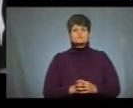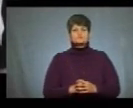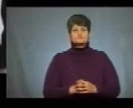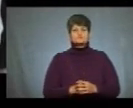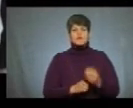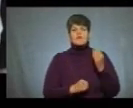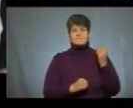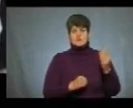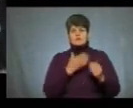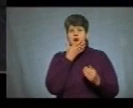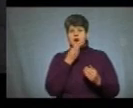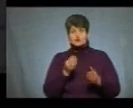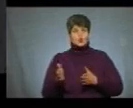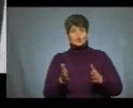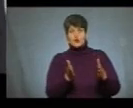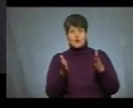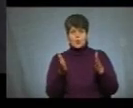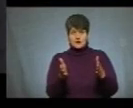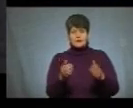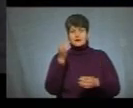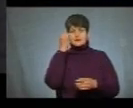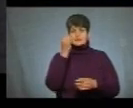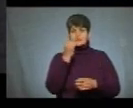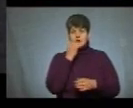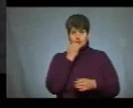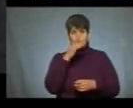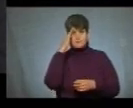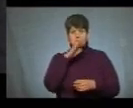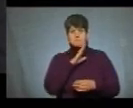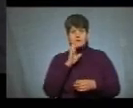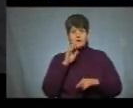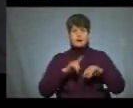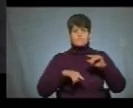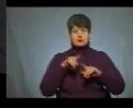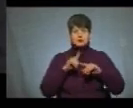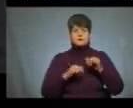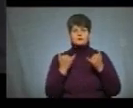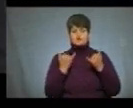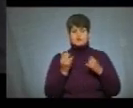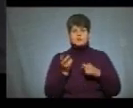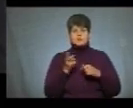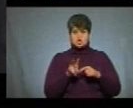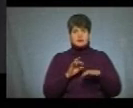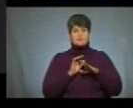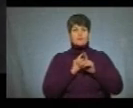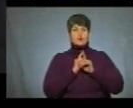Вам гарної дороги. Дякую батькам, родинам, що сьогодні прийшли провести наших